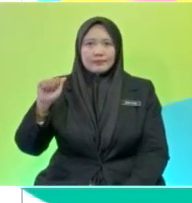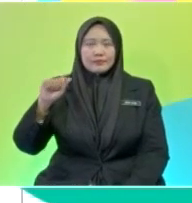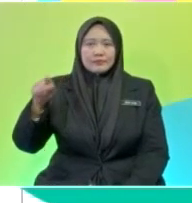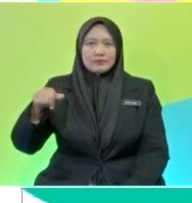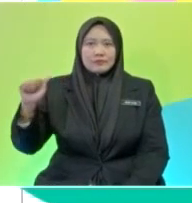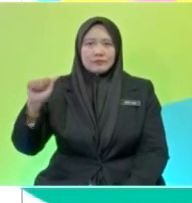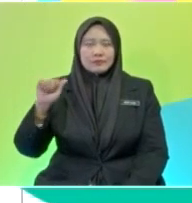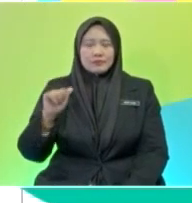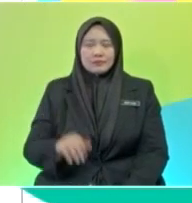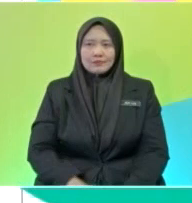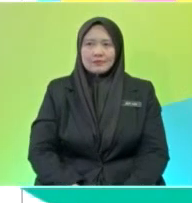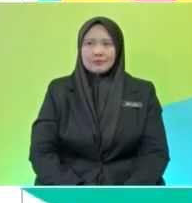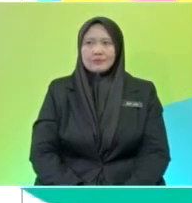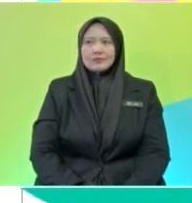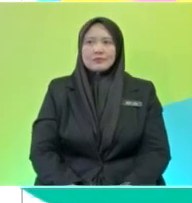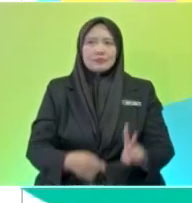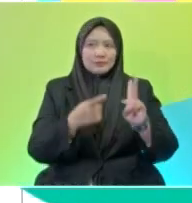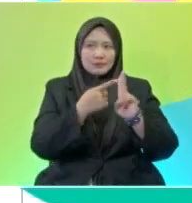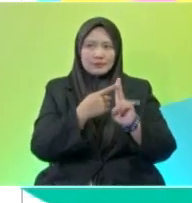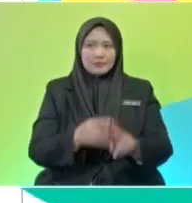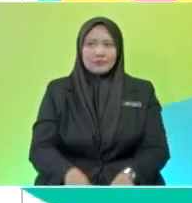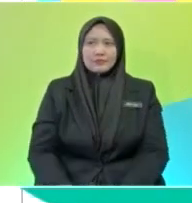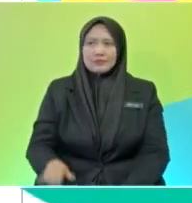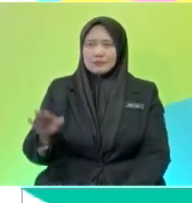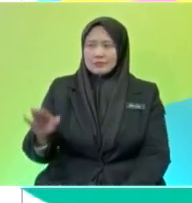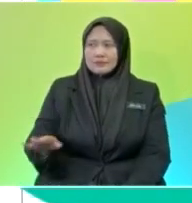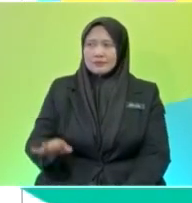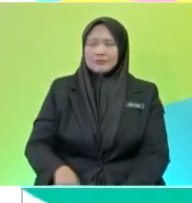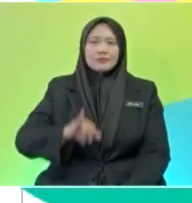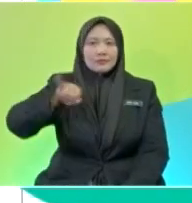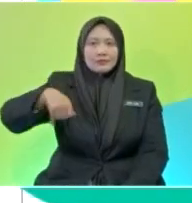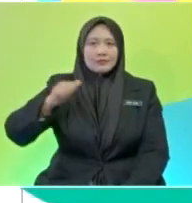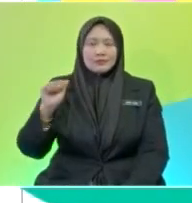sekolah yang sama sekolah kebahasaan jarum kita ada adik Nurjanah